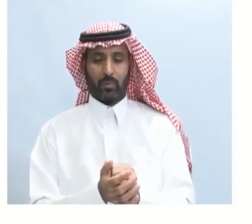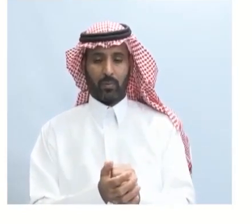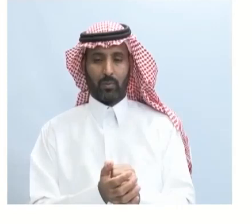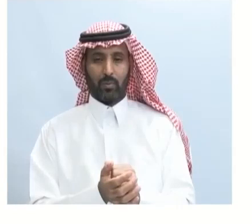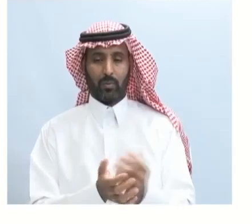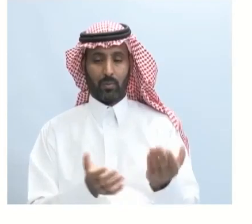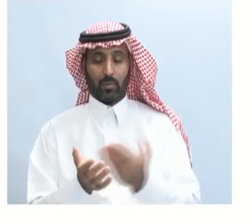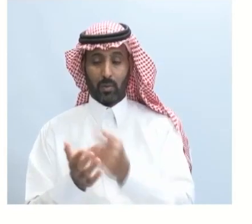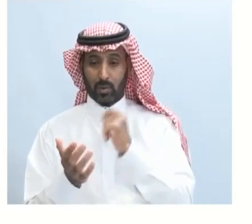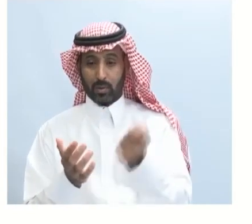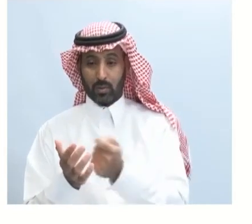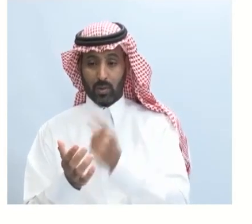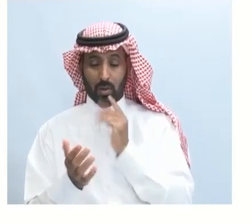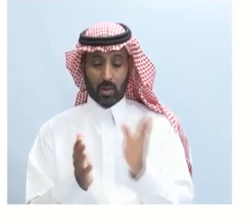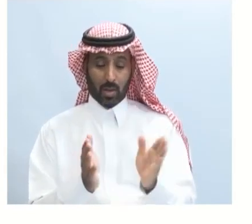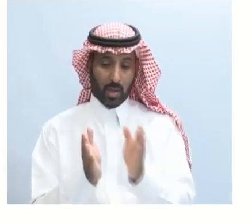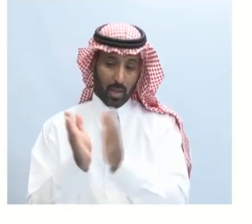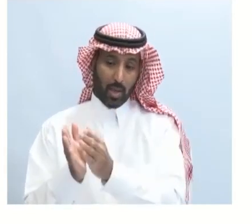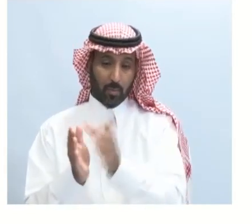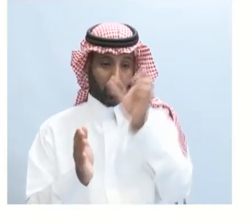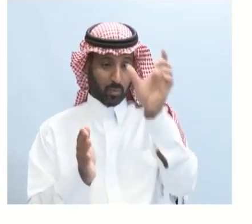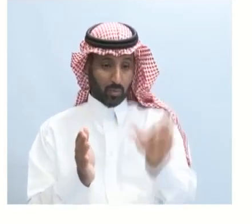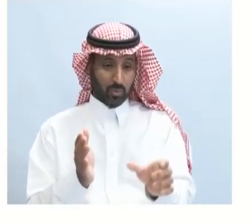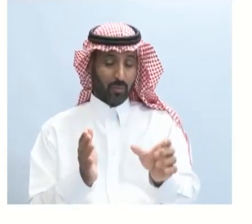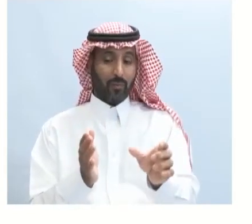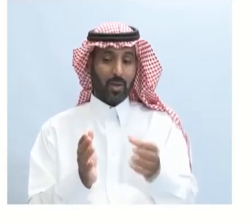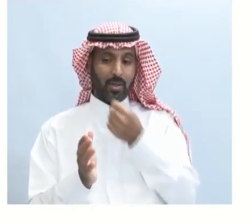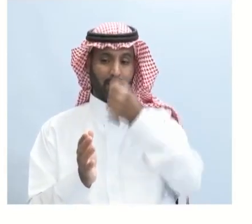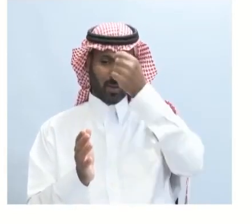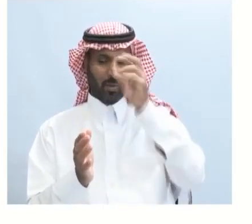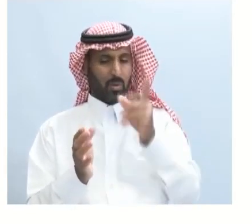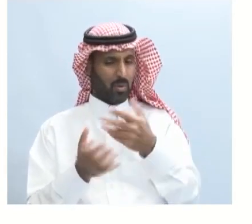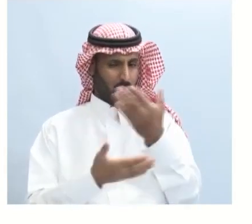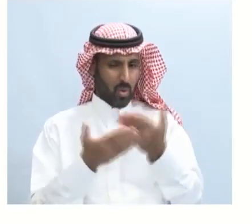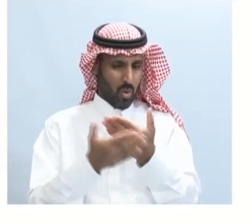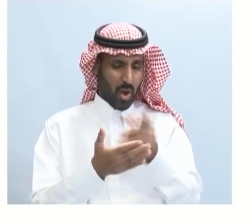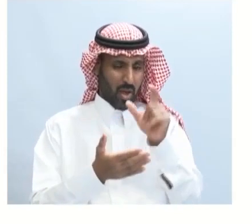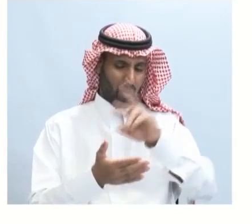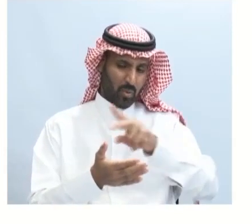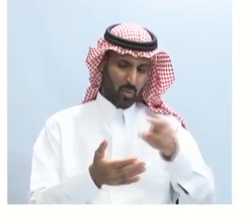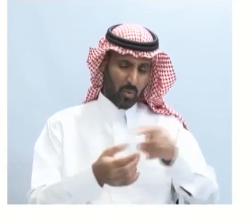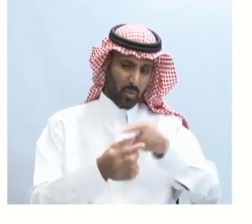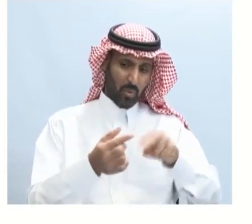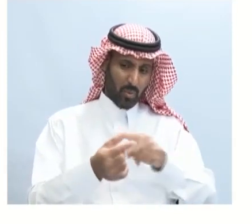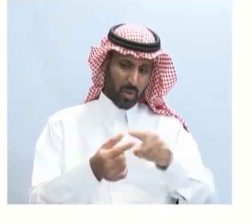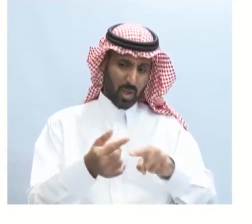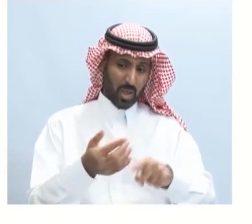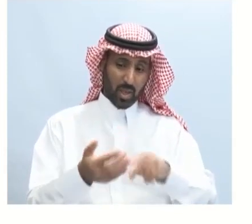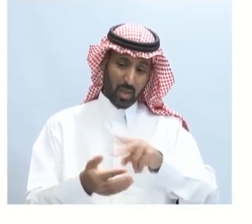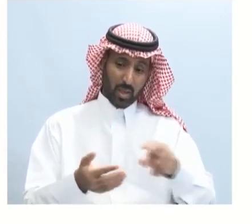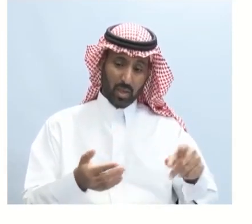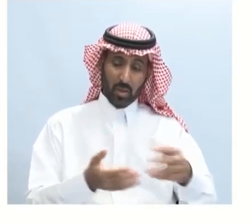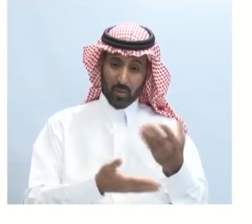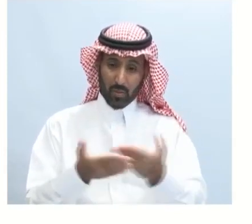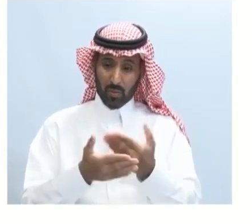للتقويم اكتب عن يمين كل وصف في العمود اي رمز مننوع نوع التفاعل المناسب له من العمود ب ذره او